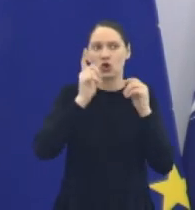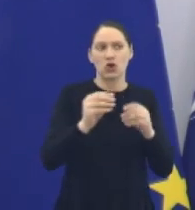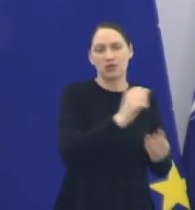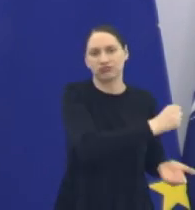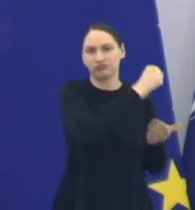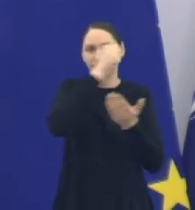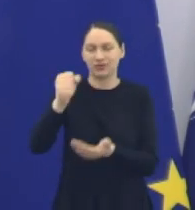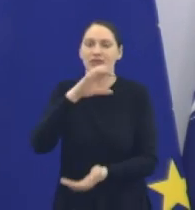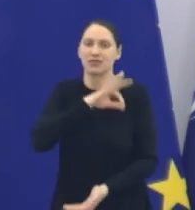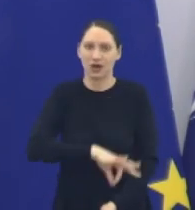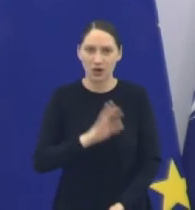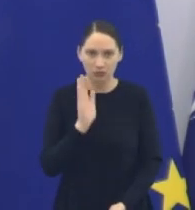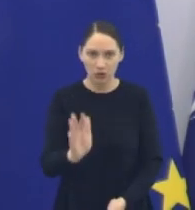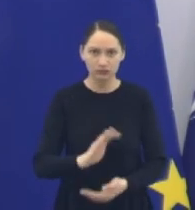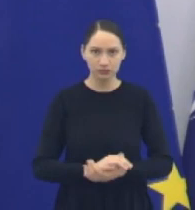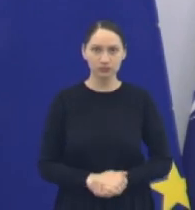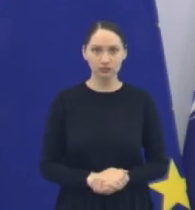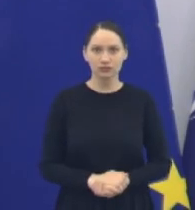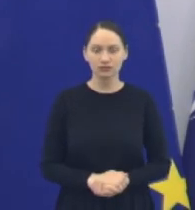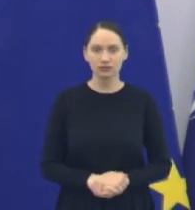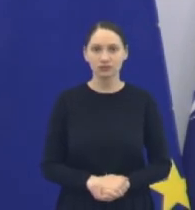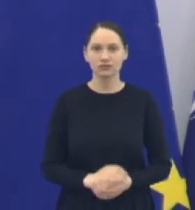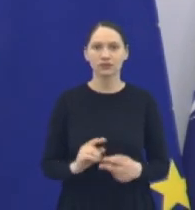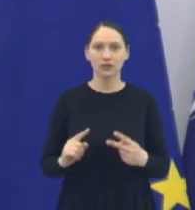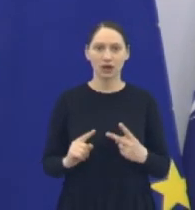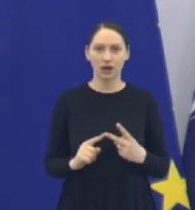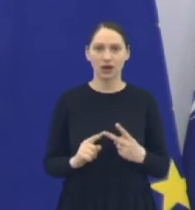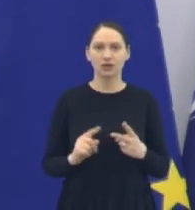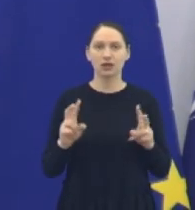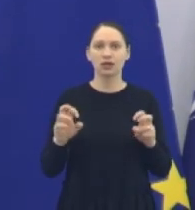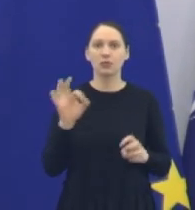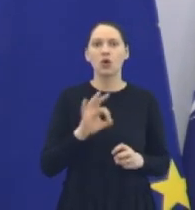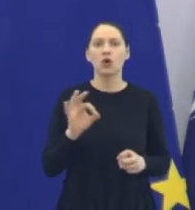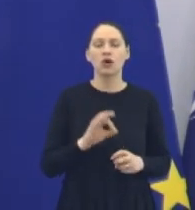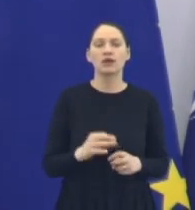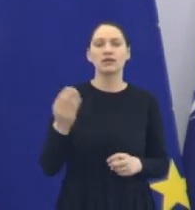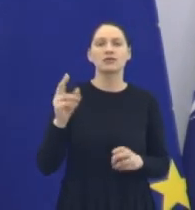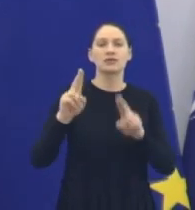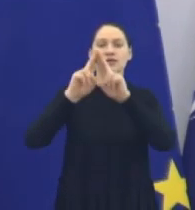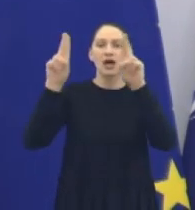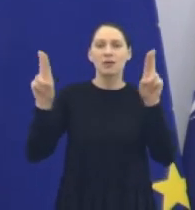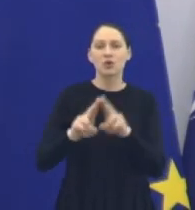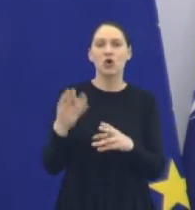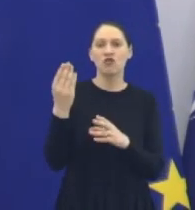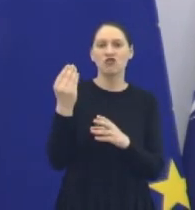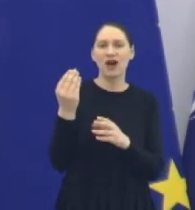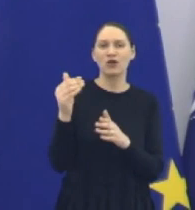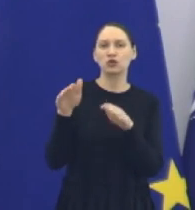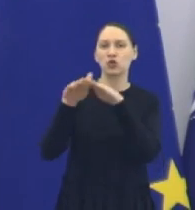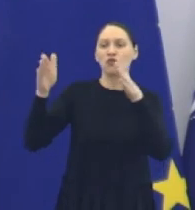įplaukas. Kitas klausimas buvo susijęs su tuo, ką galime padaryti Tarptautinio valiutos fondo sistemoje, kad Ukraina